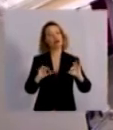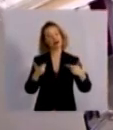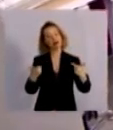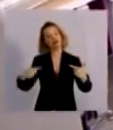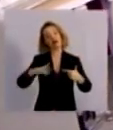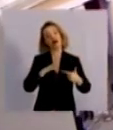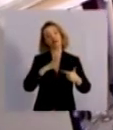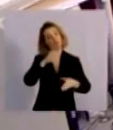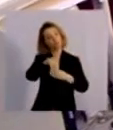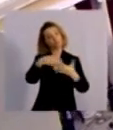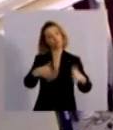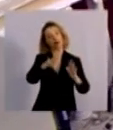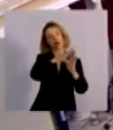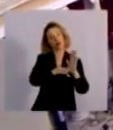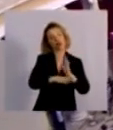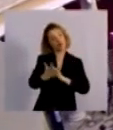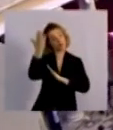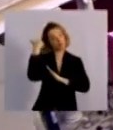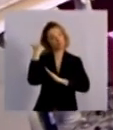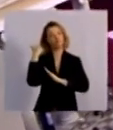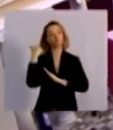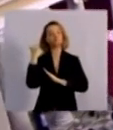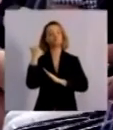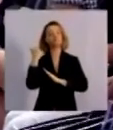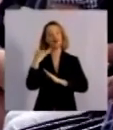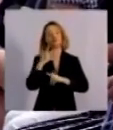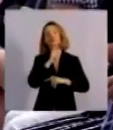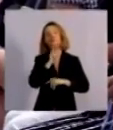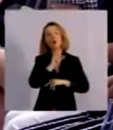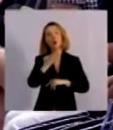προηγούμενη γενιά από σένα, η γενιά μας,